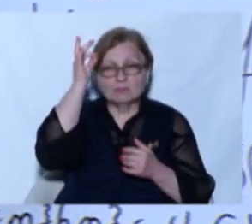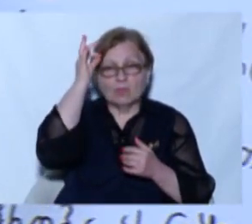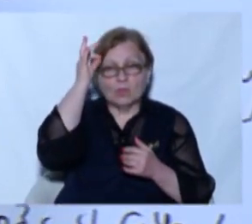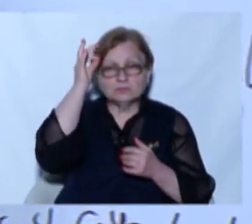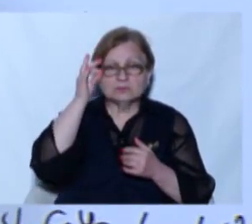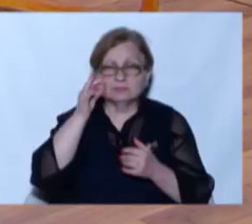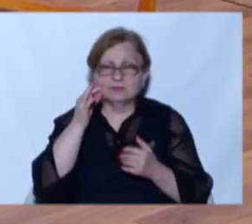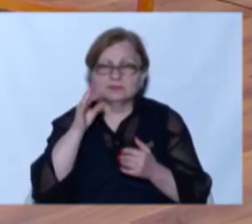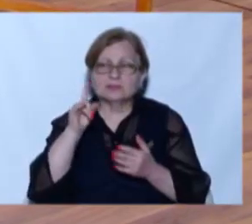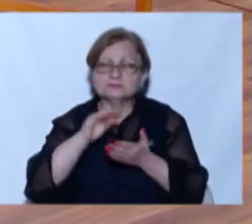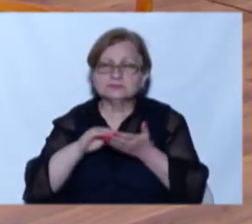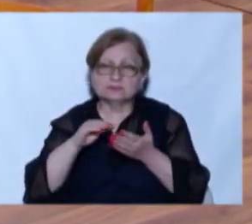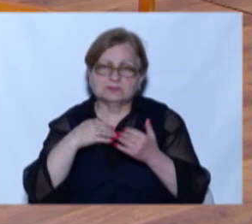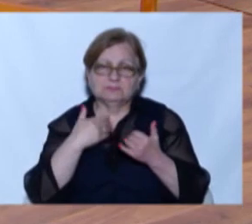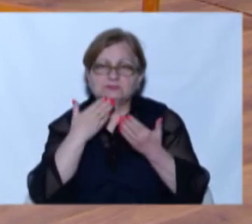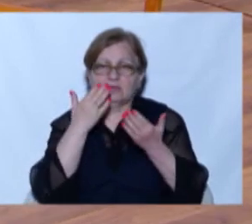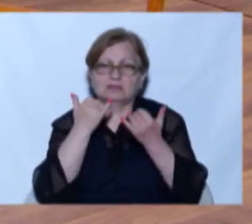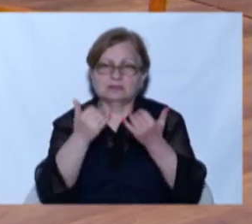წაგიკითხოთ.